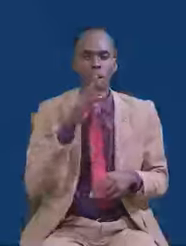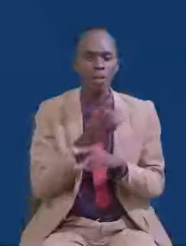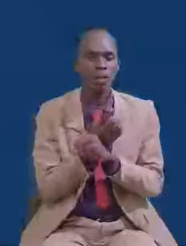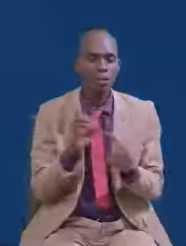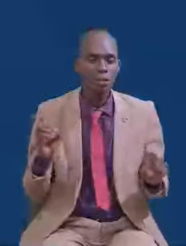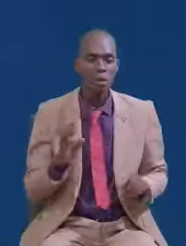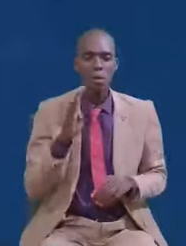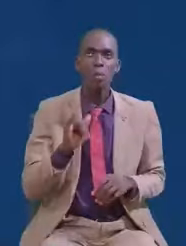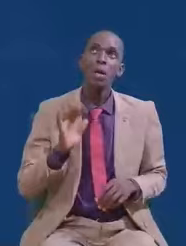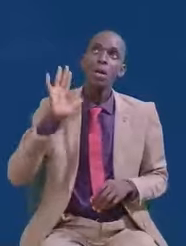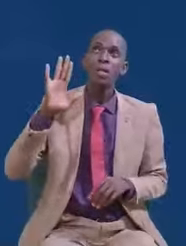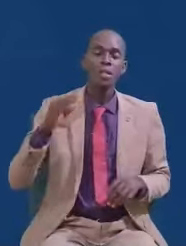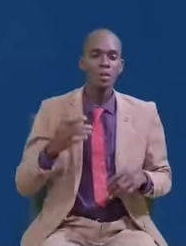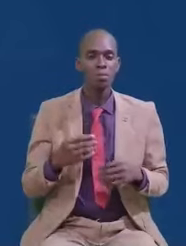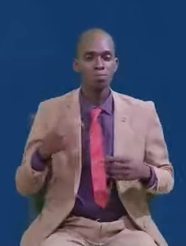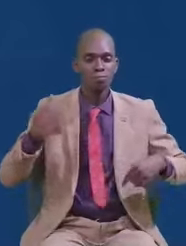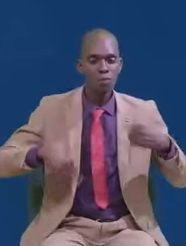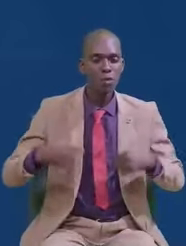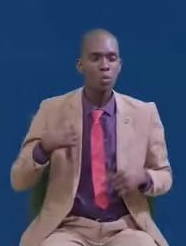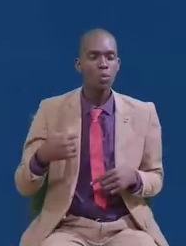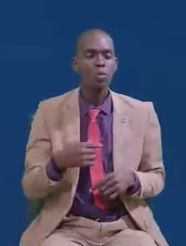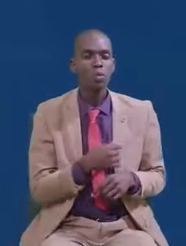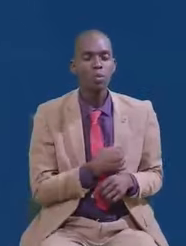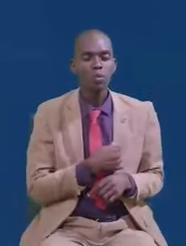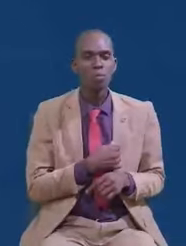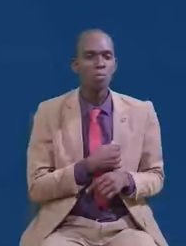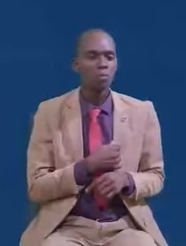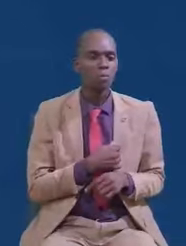Par ces meurtrissures, nos douleurs sont ôtées.